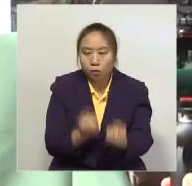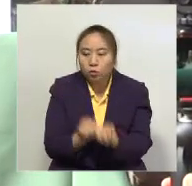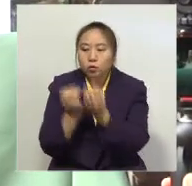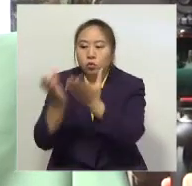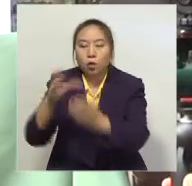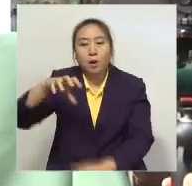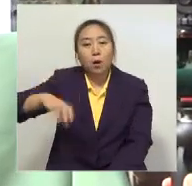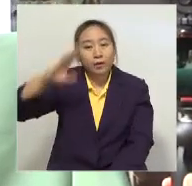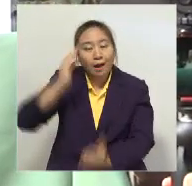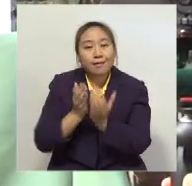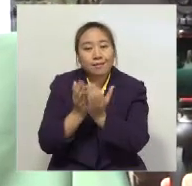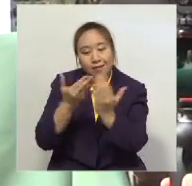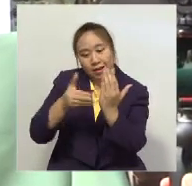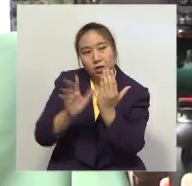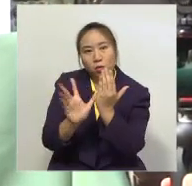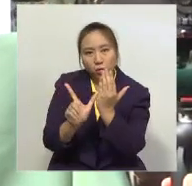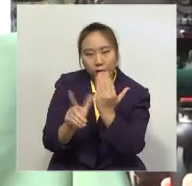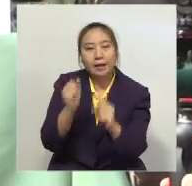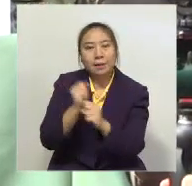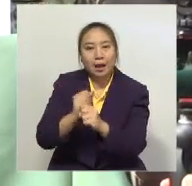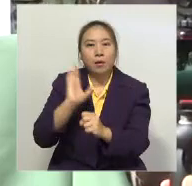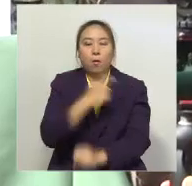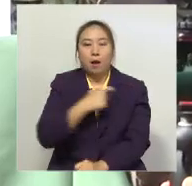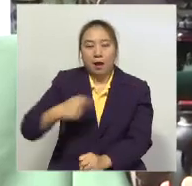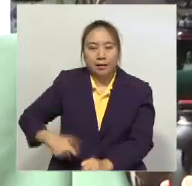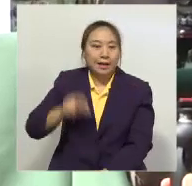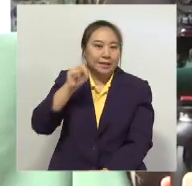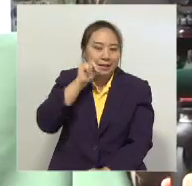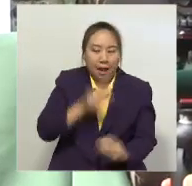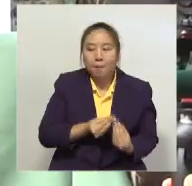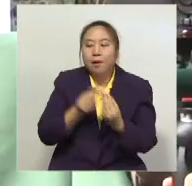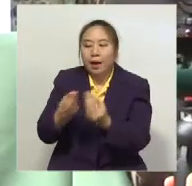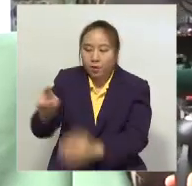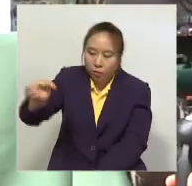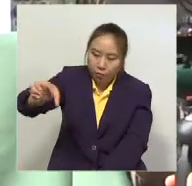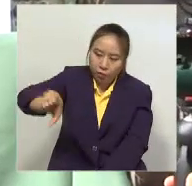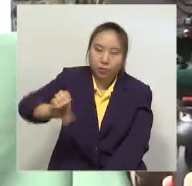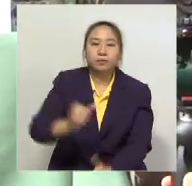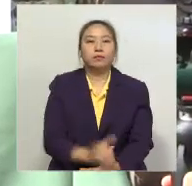หีบเพื่อประกอบพิธีหลวงและจะมีการพระราชทานน้ำหลวงอาบศพ